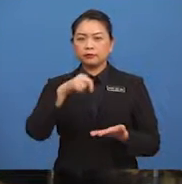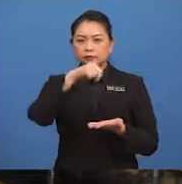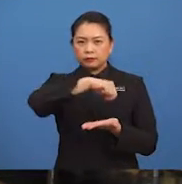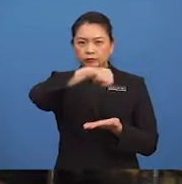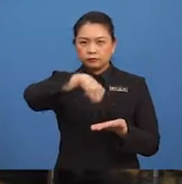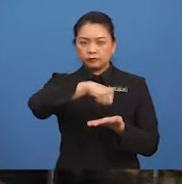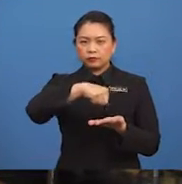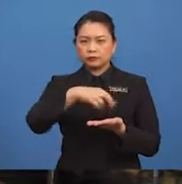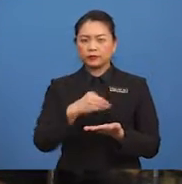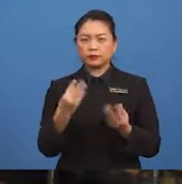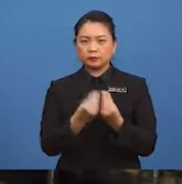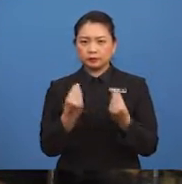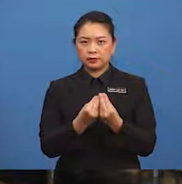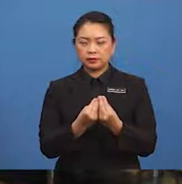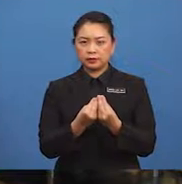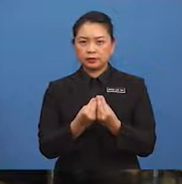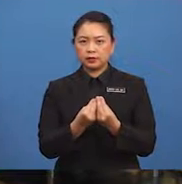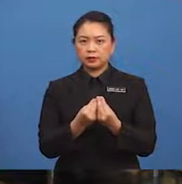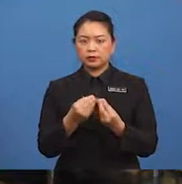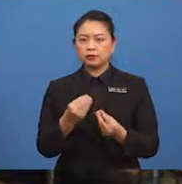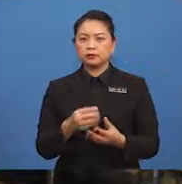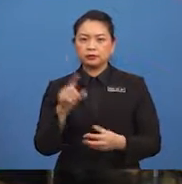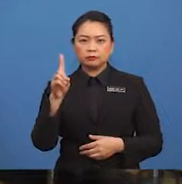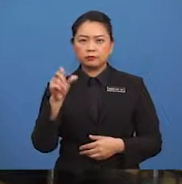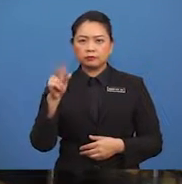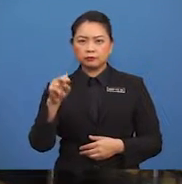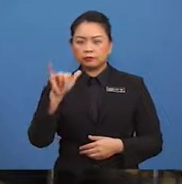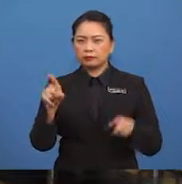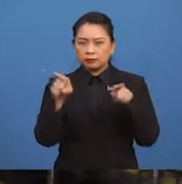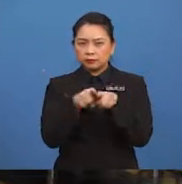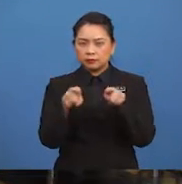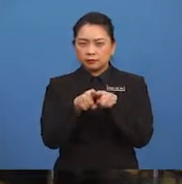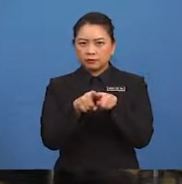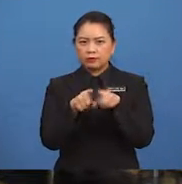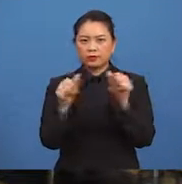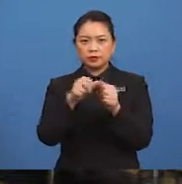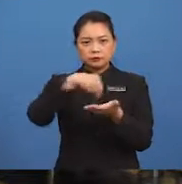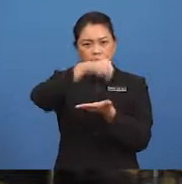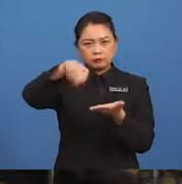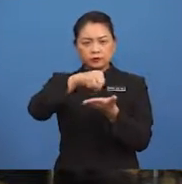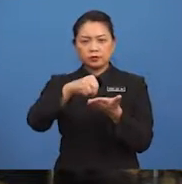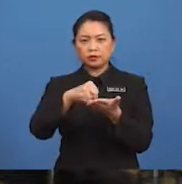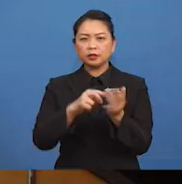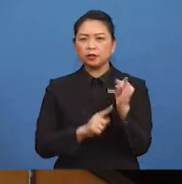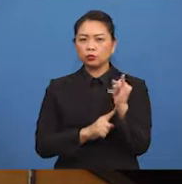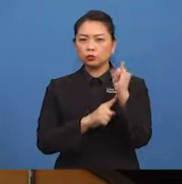kromosom dan kandungan genetik yang sama dengan nukleus sel induk.